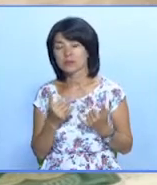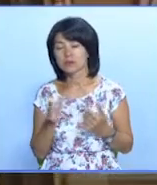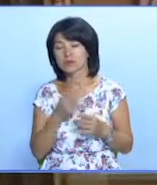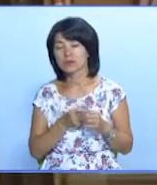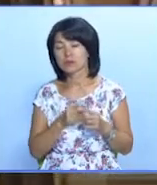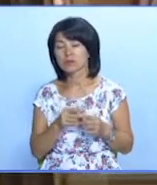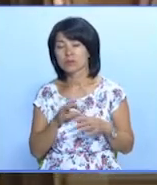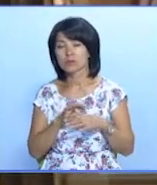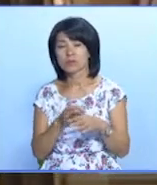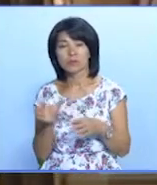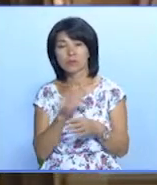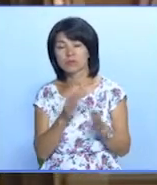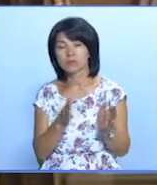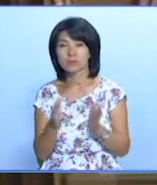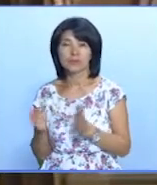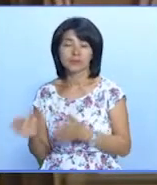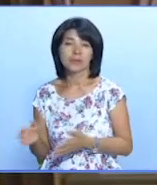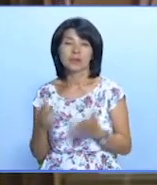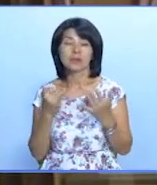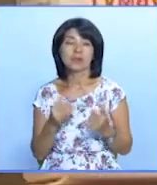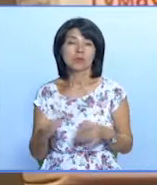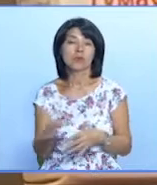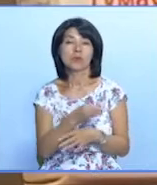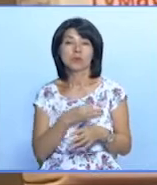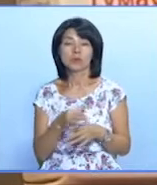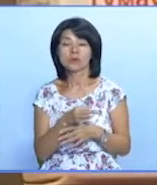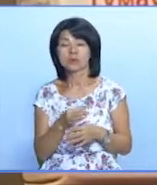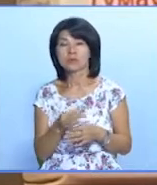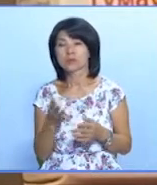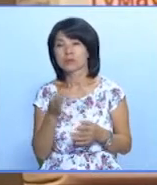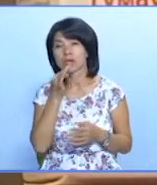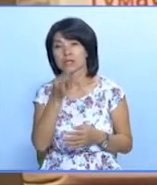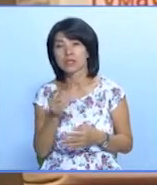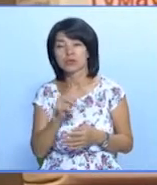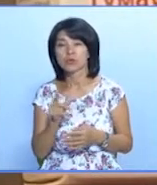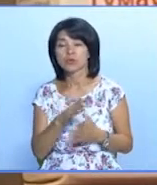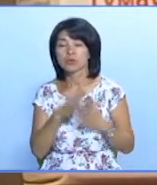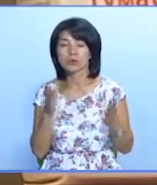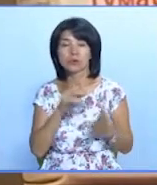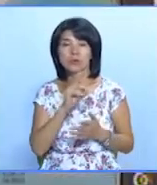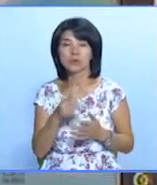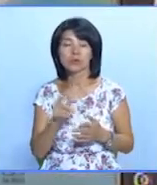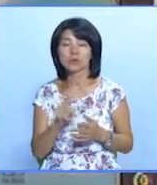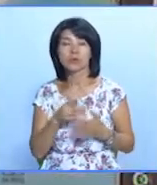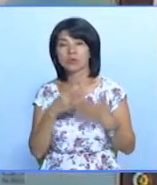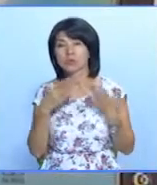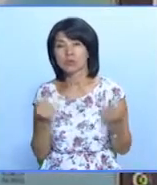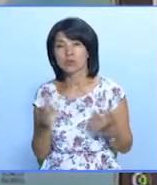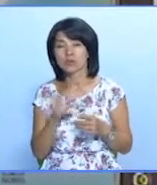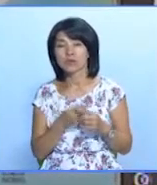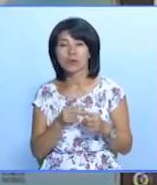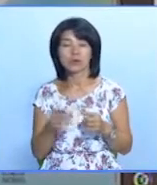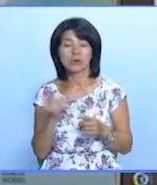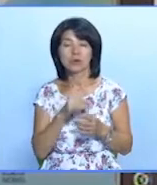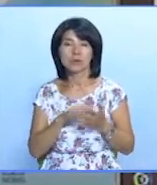жатыр. Мониторингтік топ өкілдері облысымызда препараттардың жетіспеушілігі енді болмайтынын айтады. Дәрі-дәрмекті тұрақтандыру қоры дәріханадан келетін